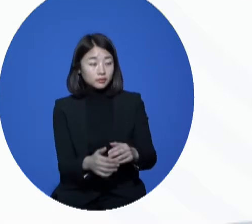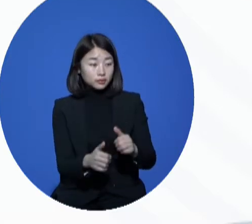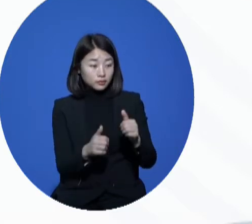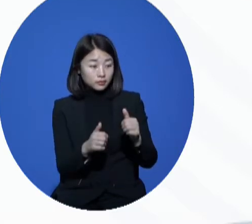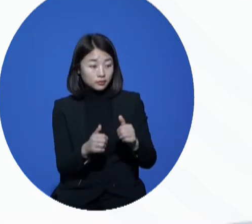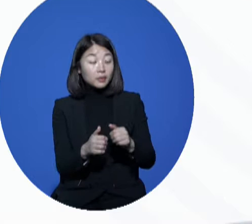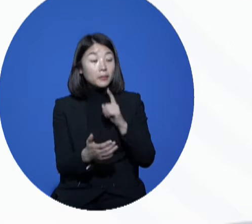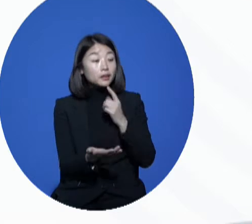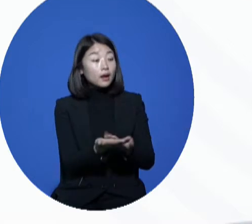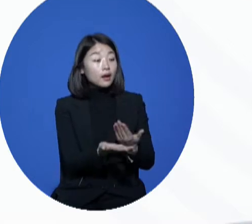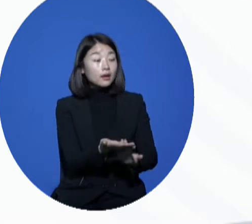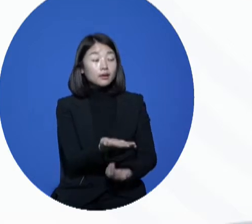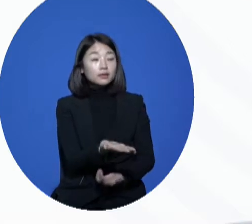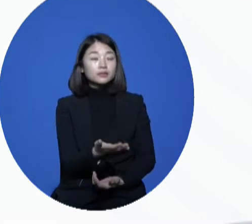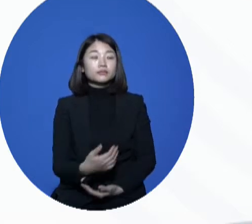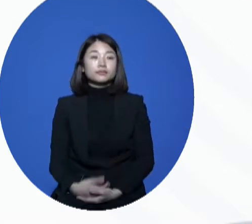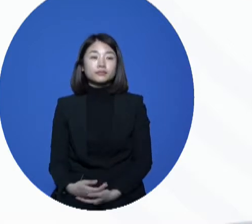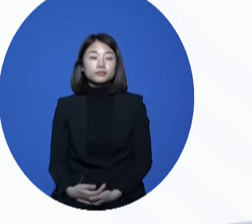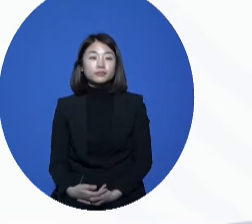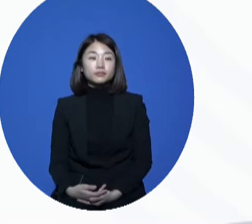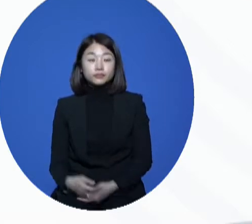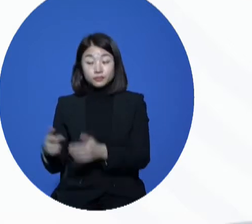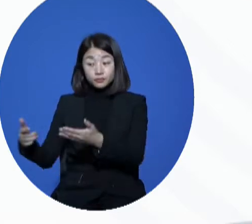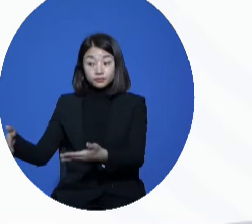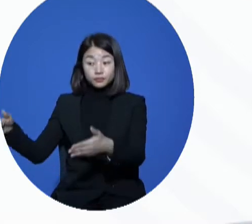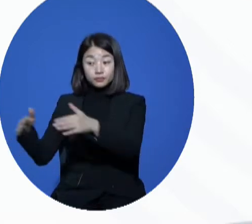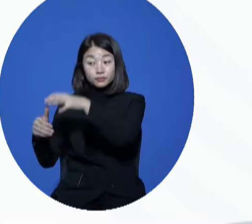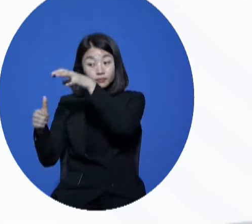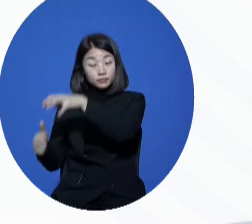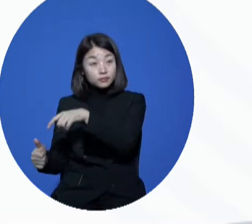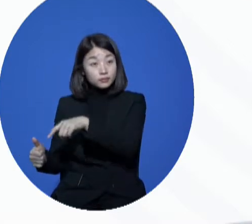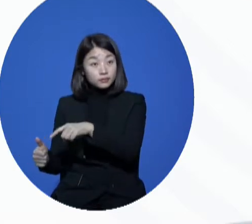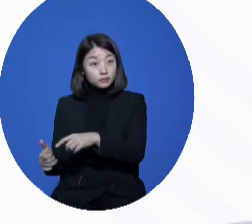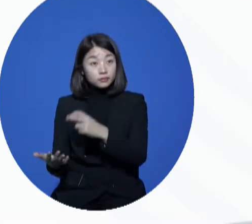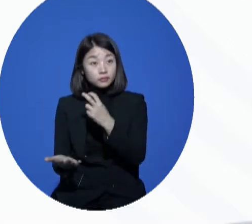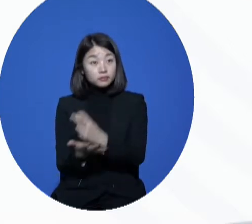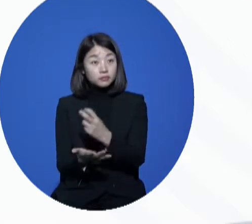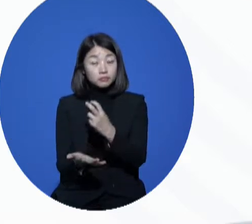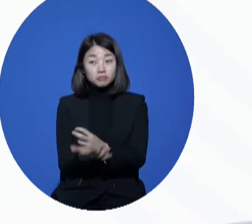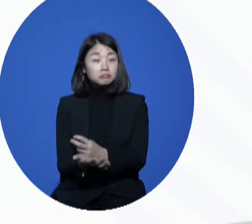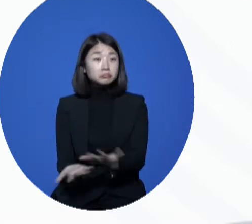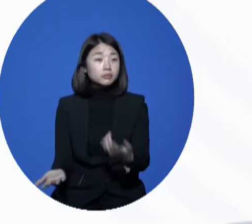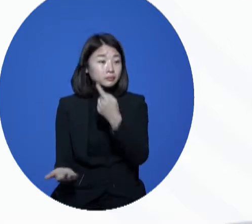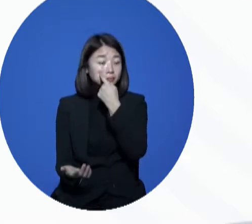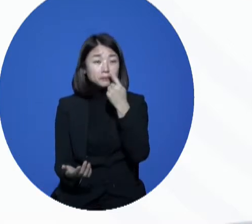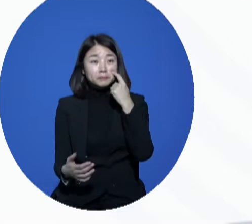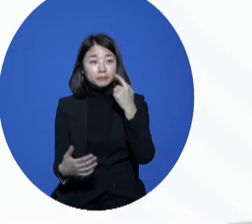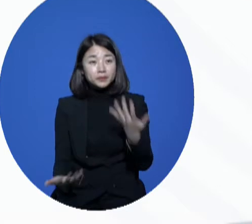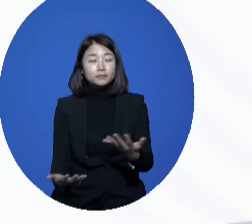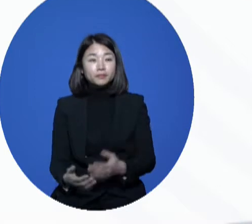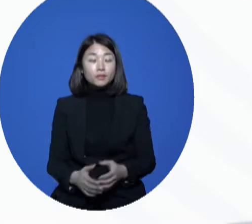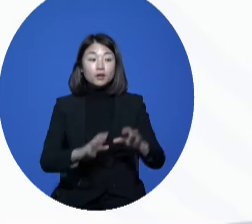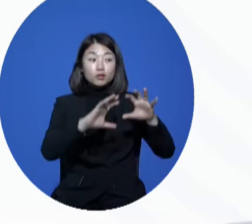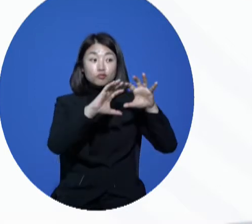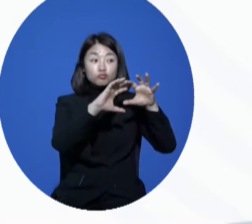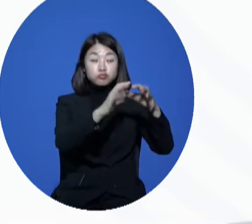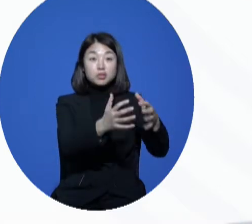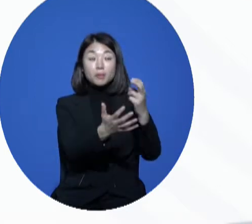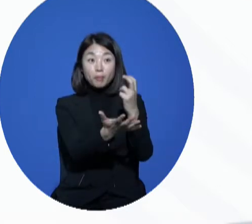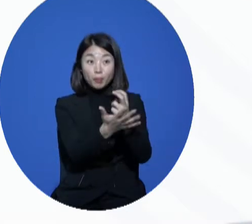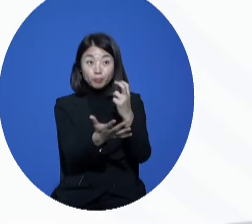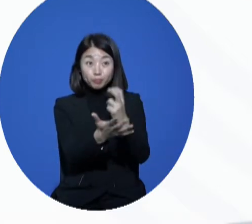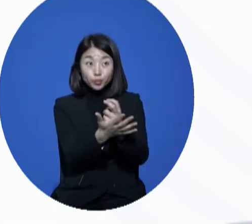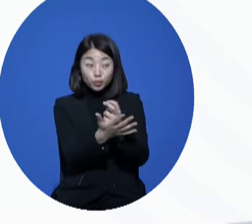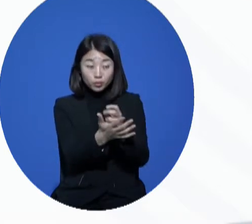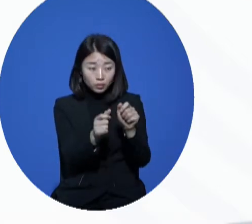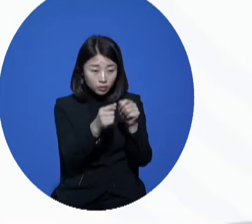된다라고 생각했었습니다. 그런데 이 시설 봉쇄는 법의 근거를 두지 못했습니다. 국제법, 그